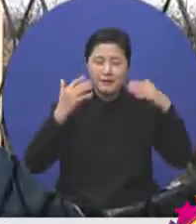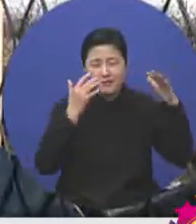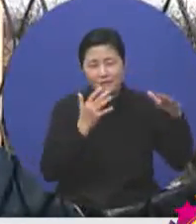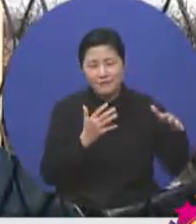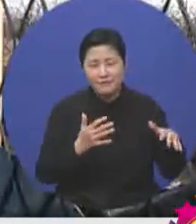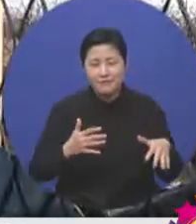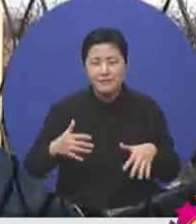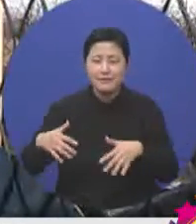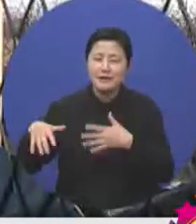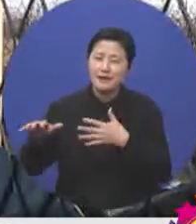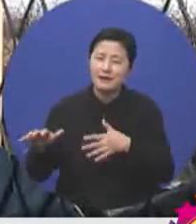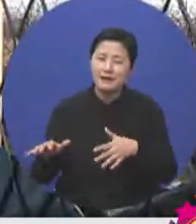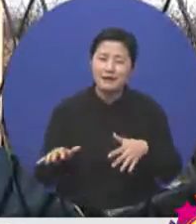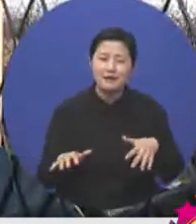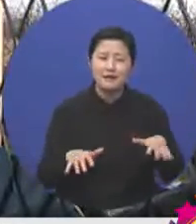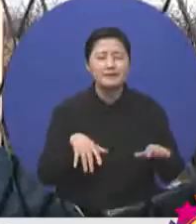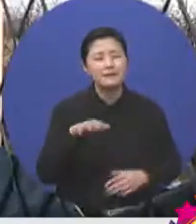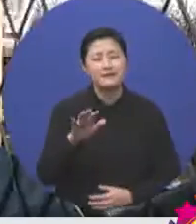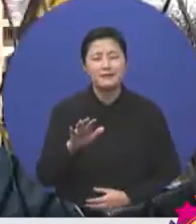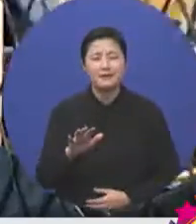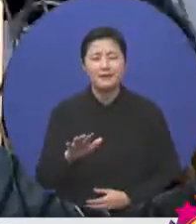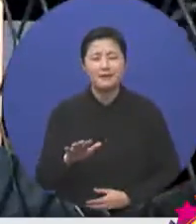휘날리느라